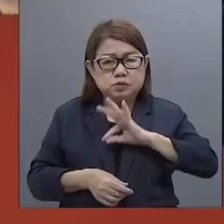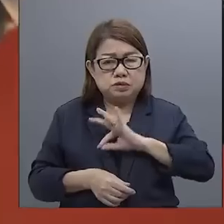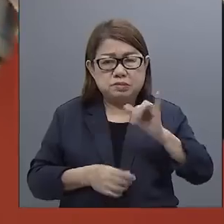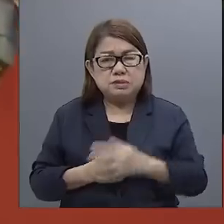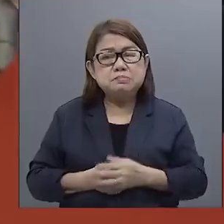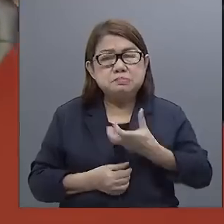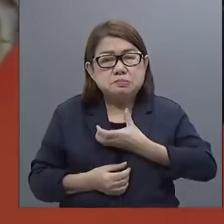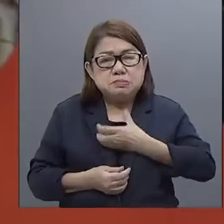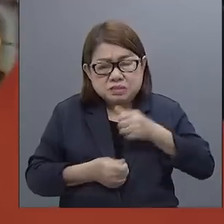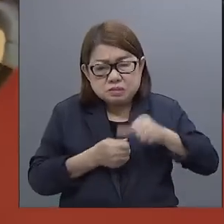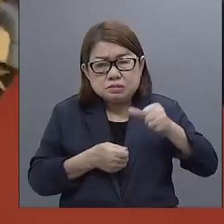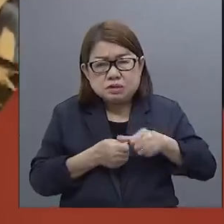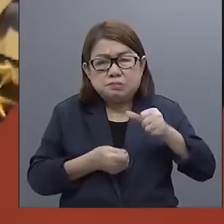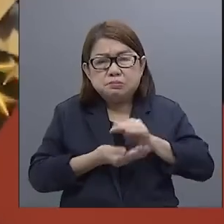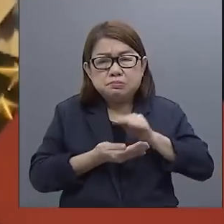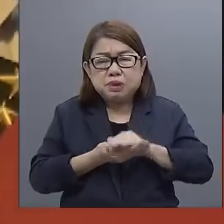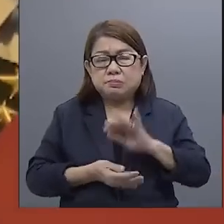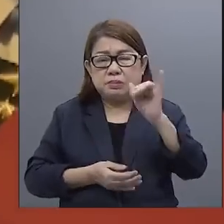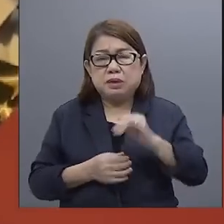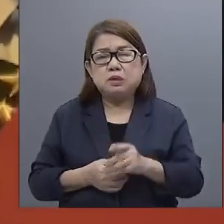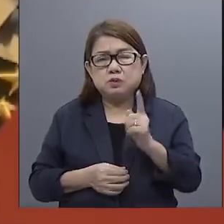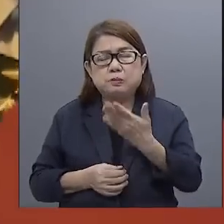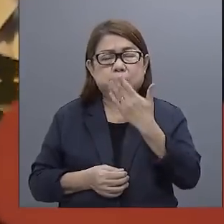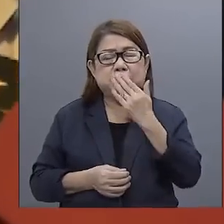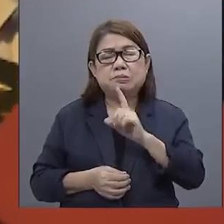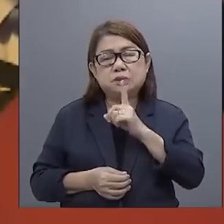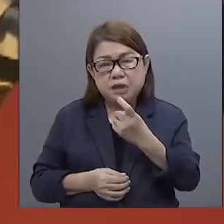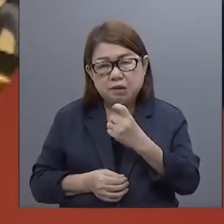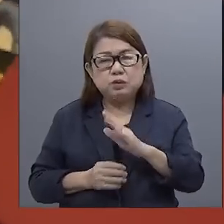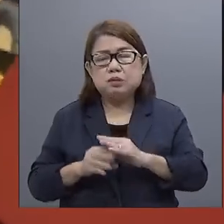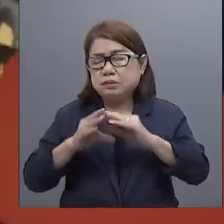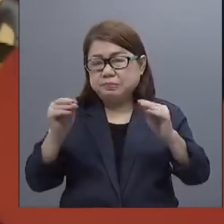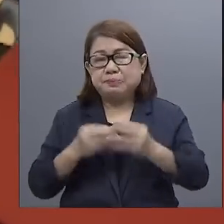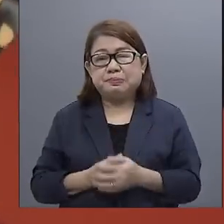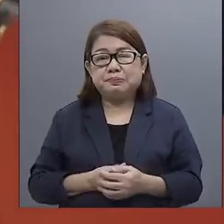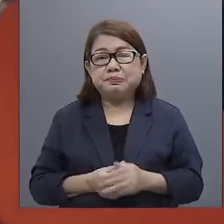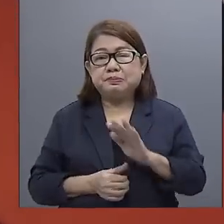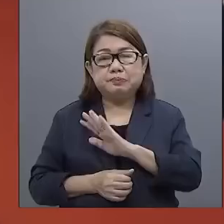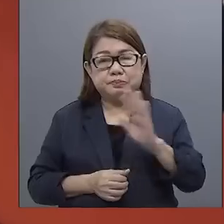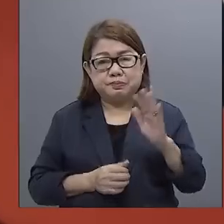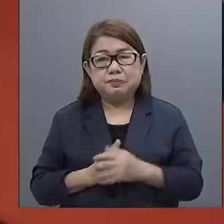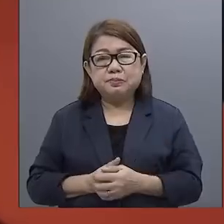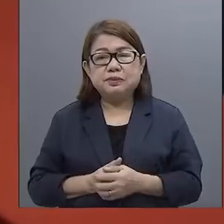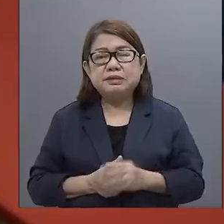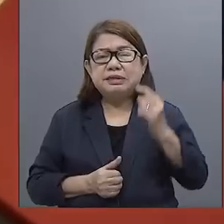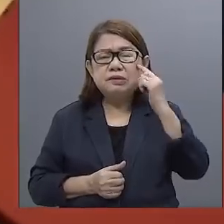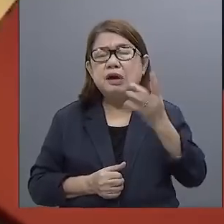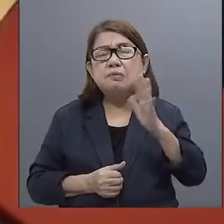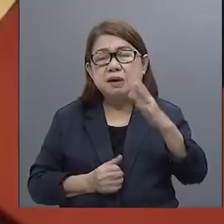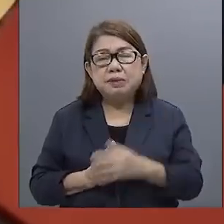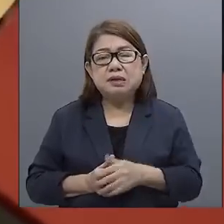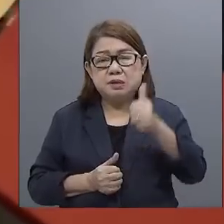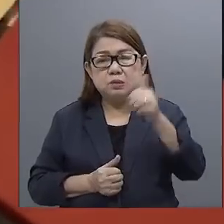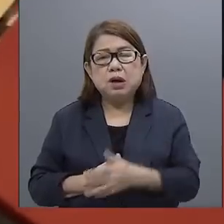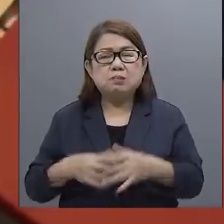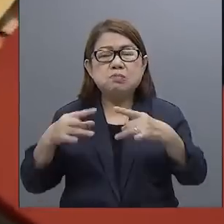แย้งหรือซ่อนเงื่อนอยู่มันควรไม่มีแล้วคำพวกนี้ไอ้สิ่งที่คิดว่ามันไม่ดีหรือไม่เหมาะ